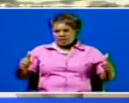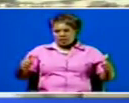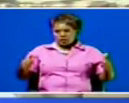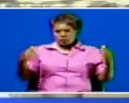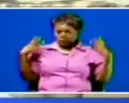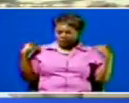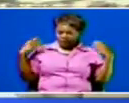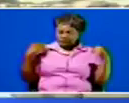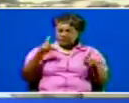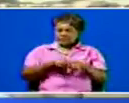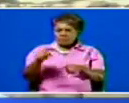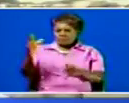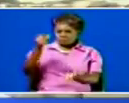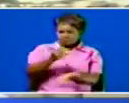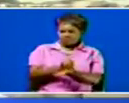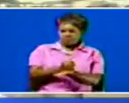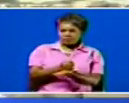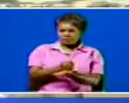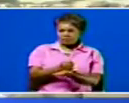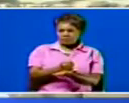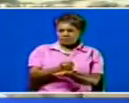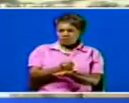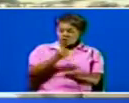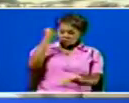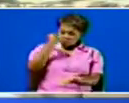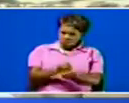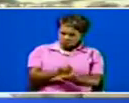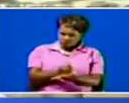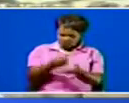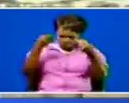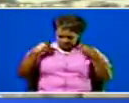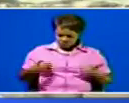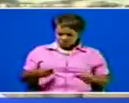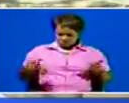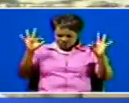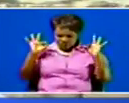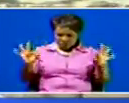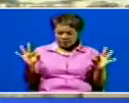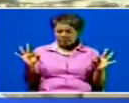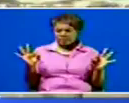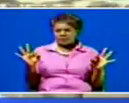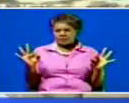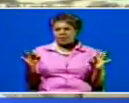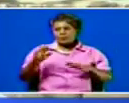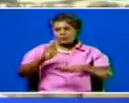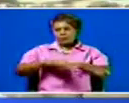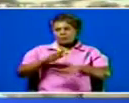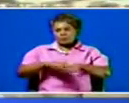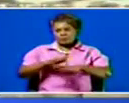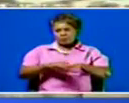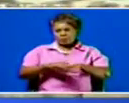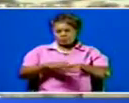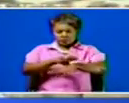kumwandaa pindi anapokuwa ameajiriwa, kwa sababu mama ofisini unatakiwa umevaa vizuri, umependeza, shati lako